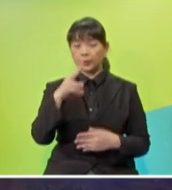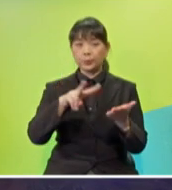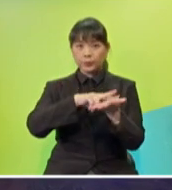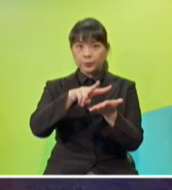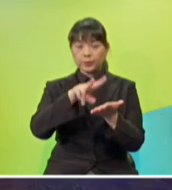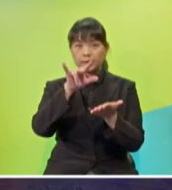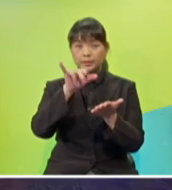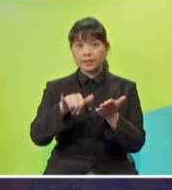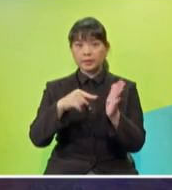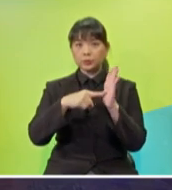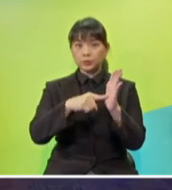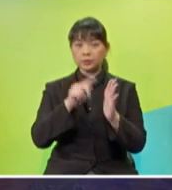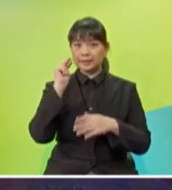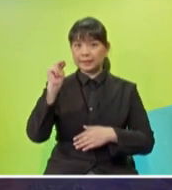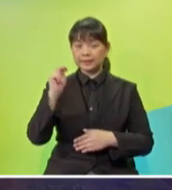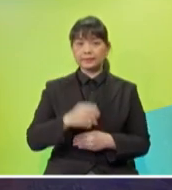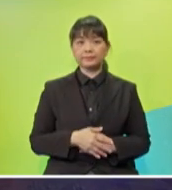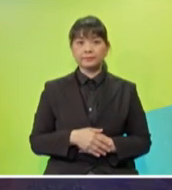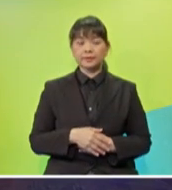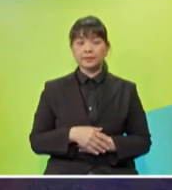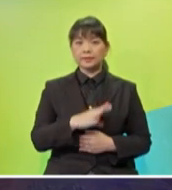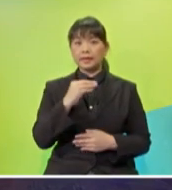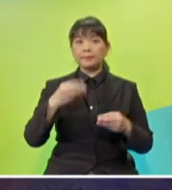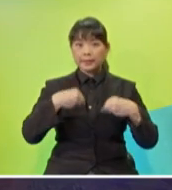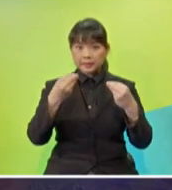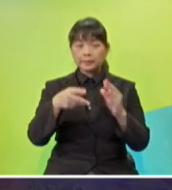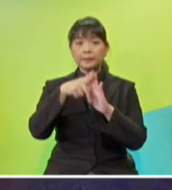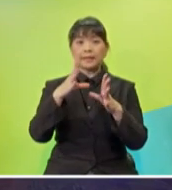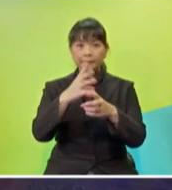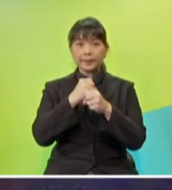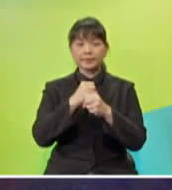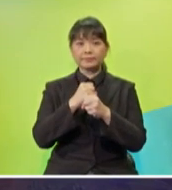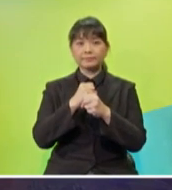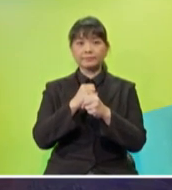yang dimainkan nanti beri pendapatnya oke